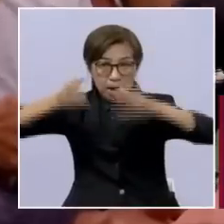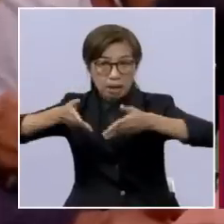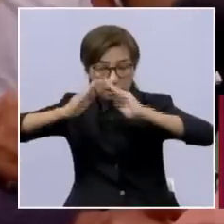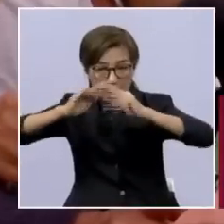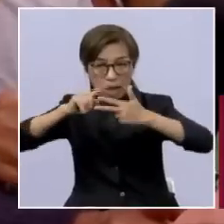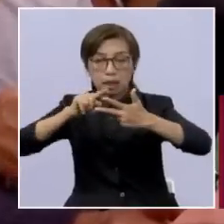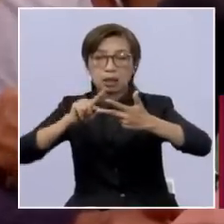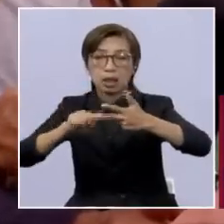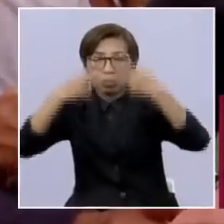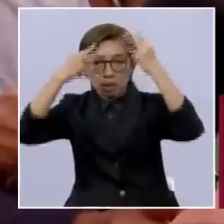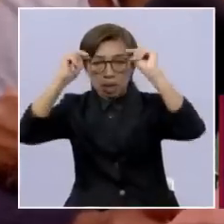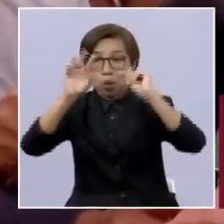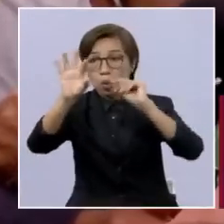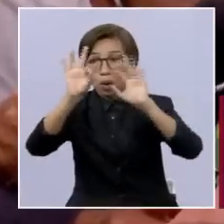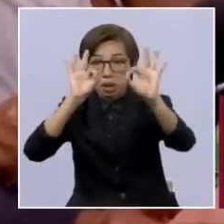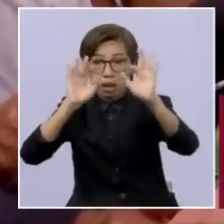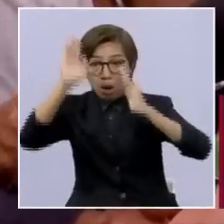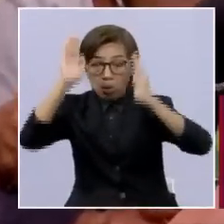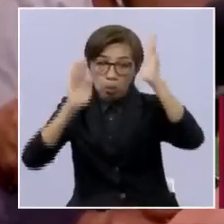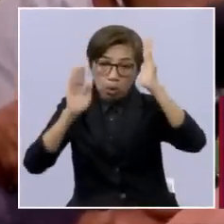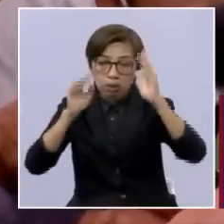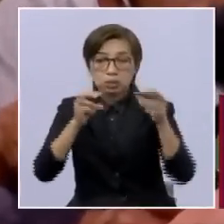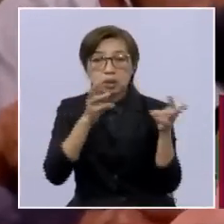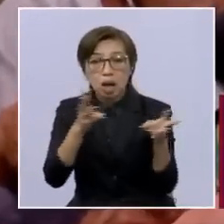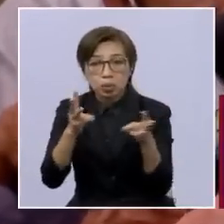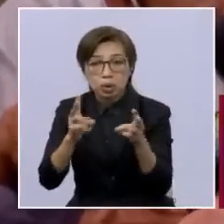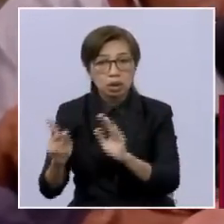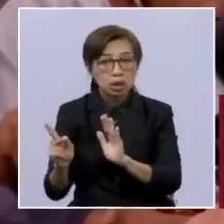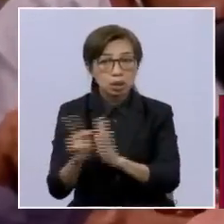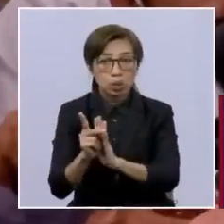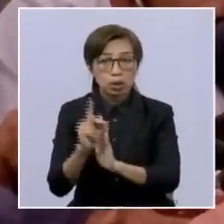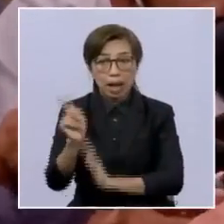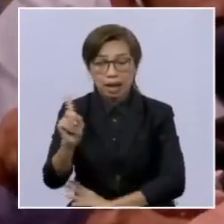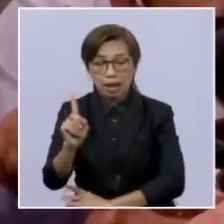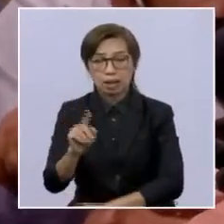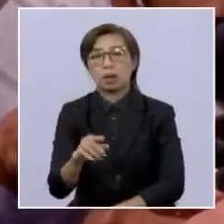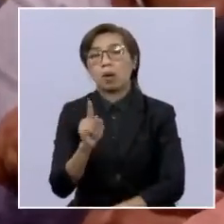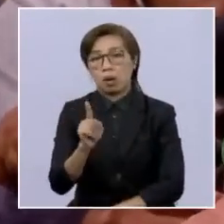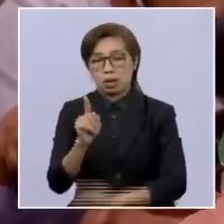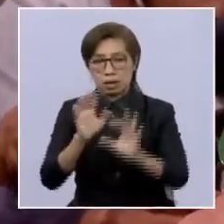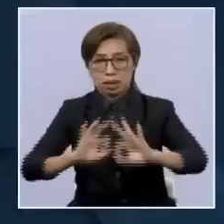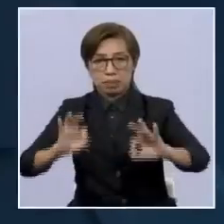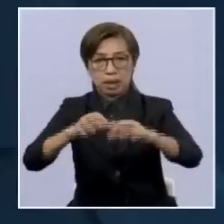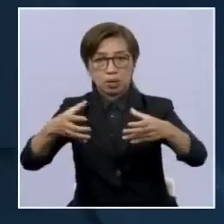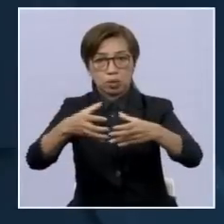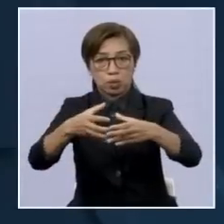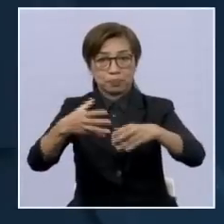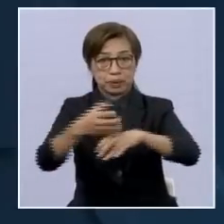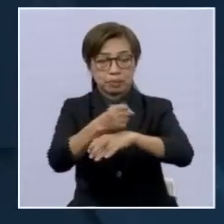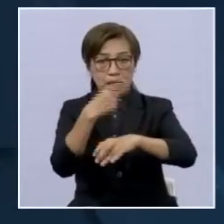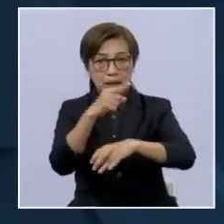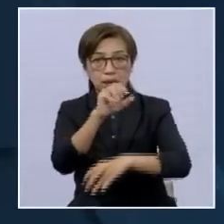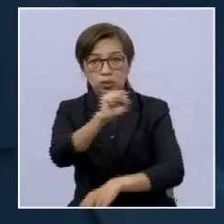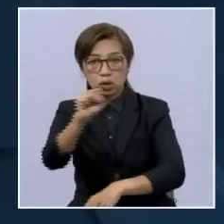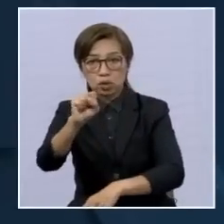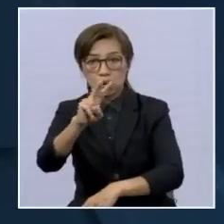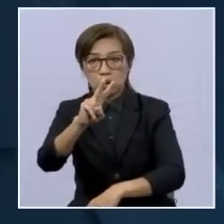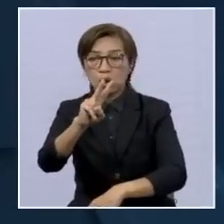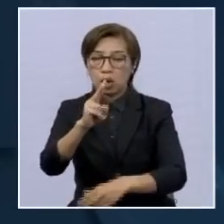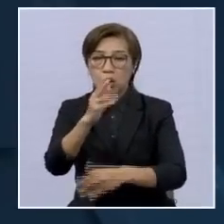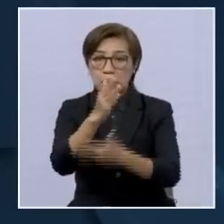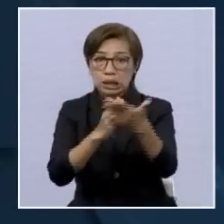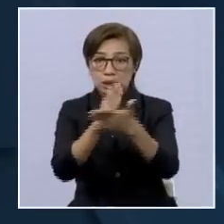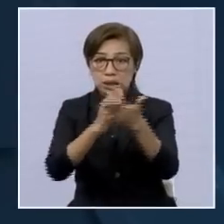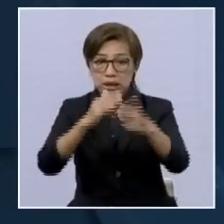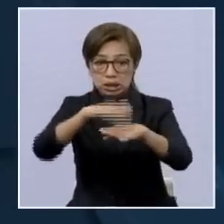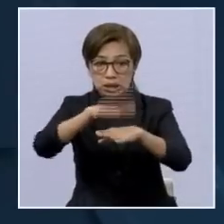กรัฐมนตรียึดหลักการอะไรบ้างโดยบอกว่าใครที่รวมเสียงส.ส.ได้เกินกึ่งหนึ่งของสภาผู้แทนราษฎรคนนั้นพรร